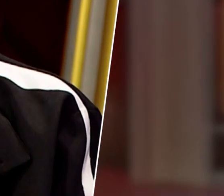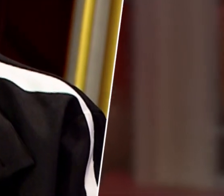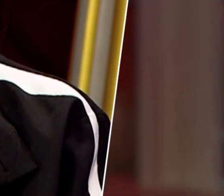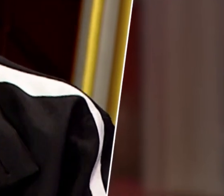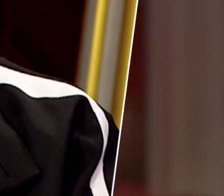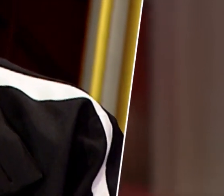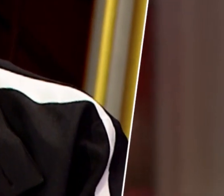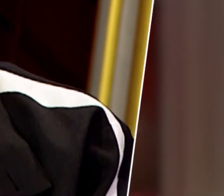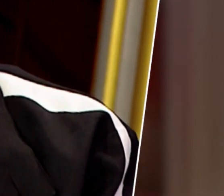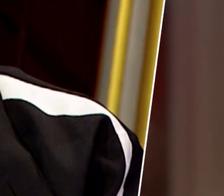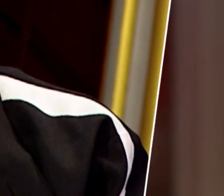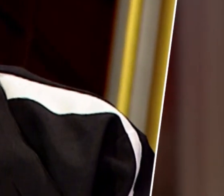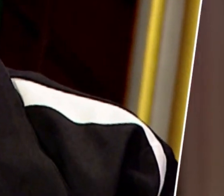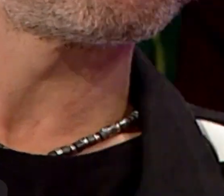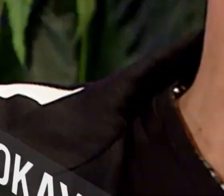bırakmış. Okay Barış.